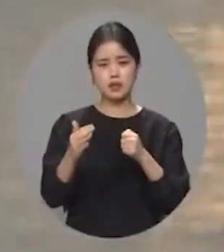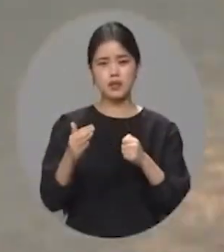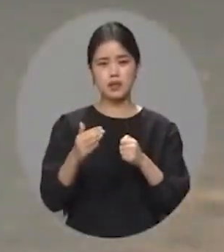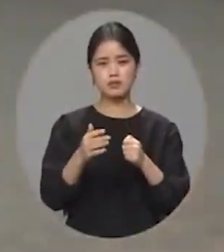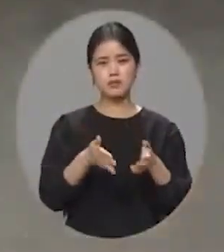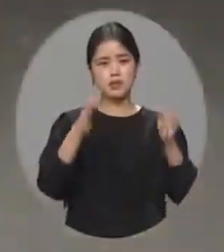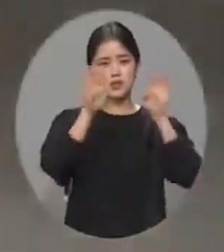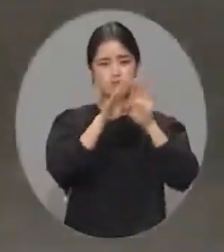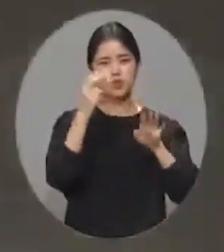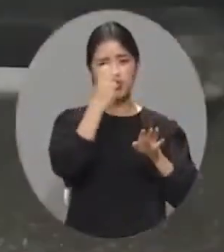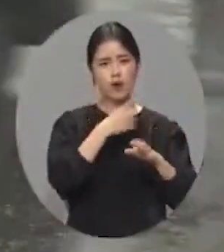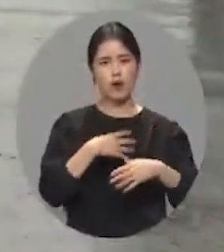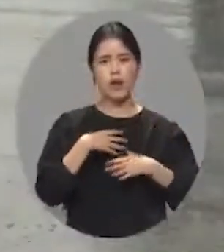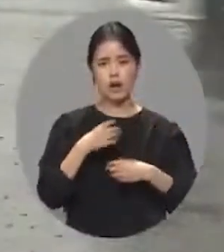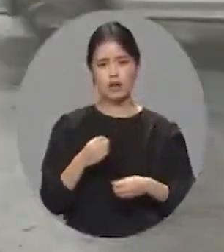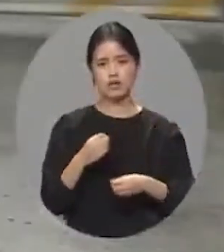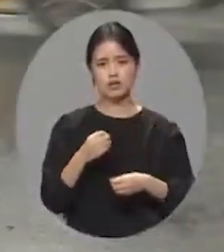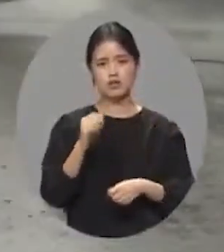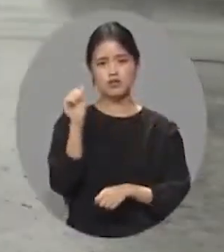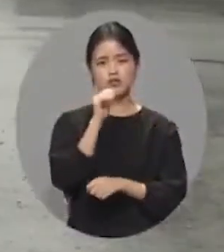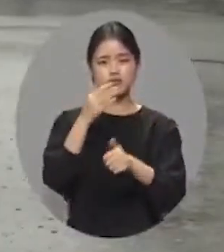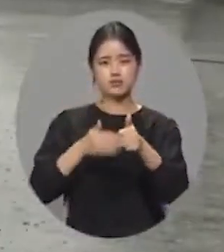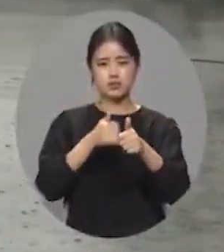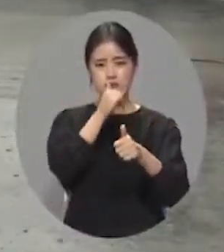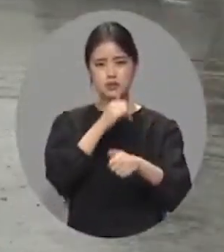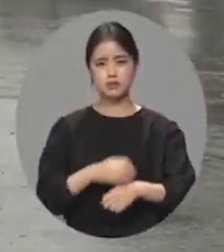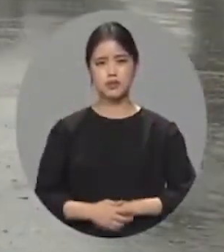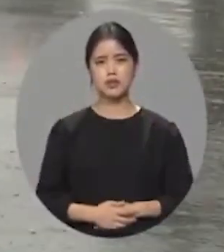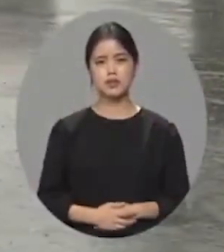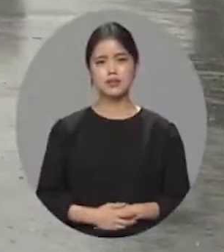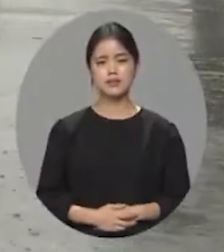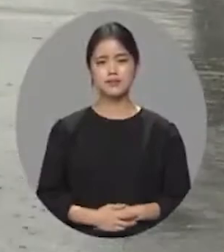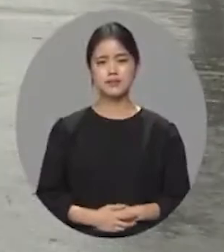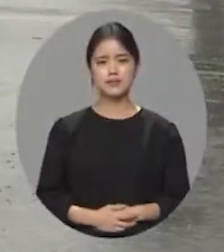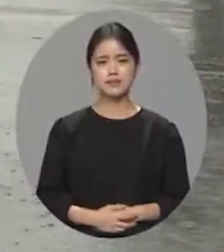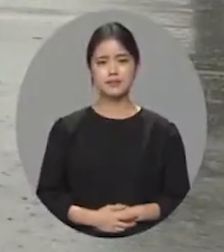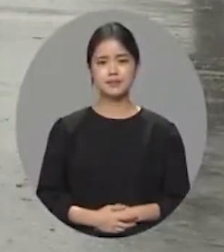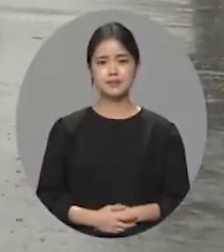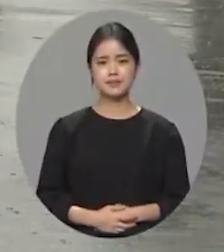시설물 관리와 안전 운행을 당부했습니다. MBC 뉴스 한범수입니다.